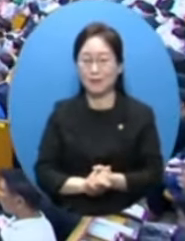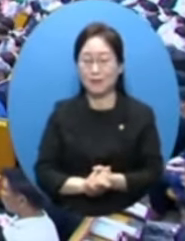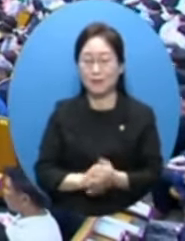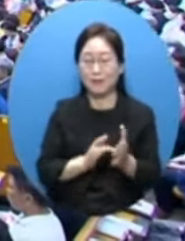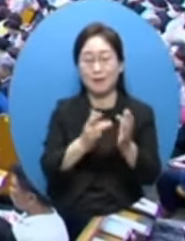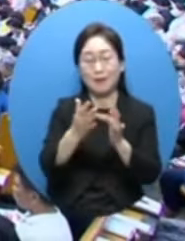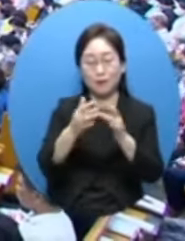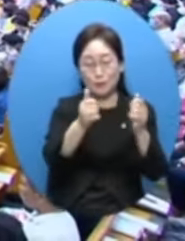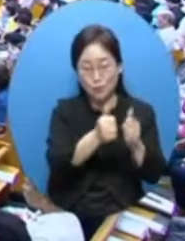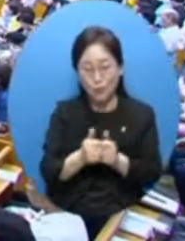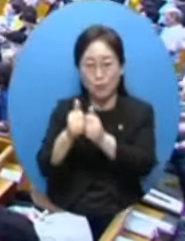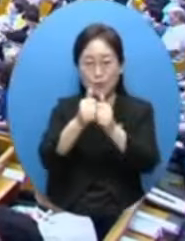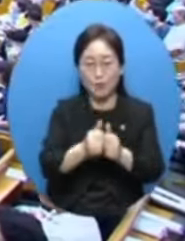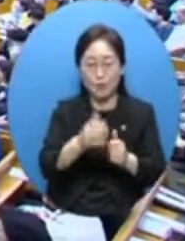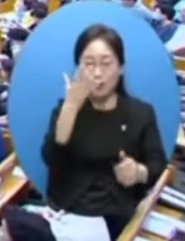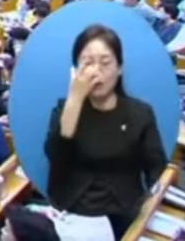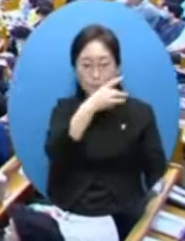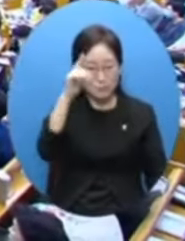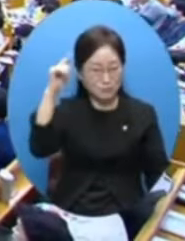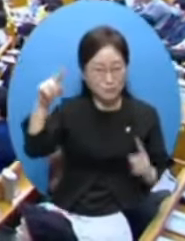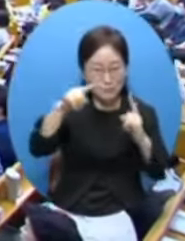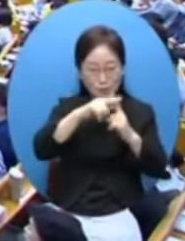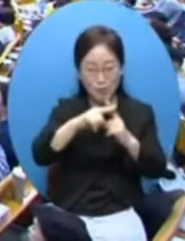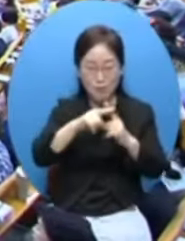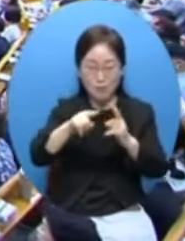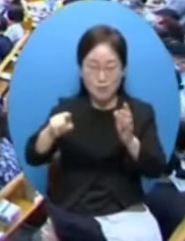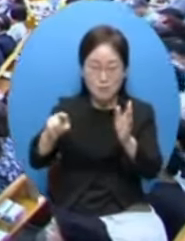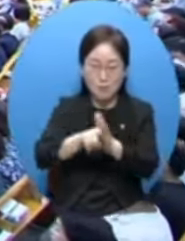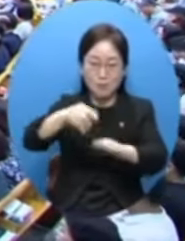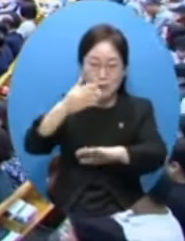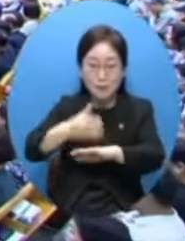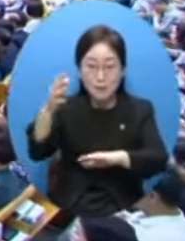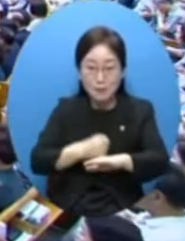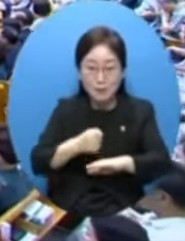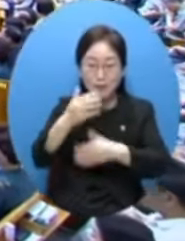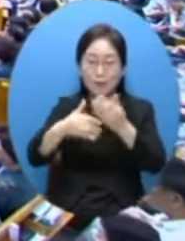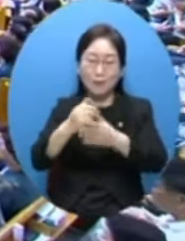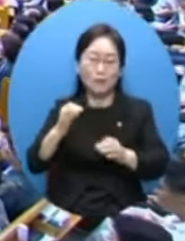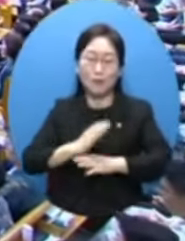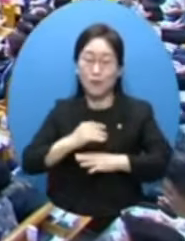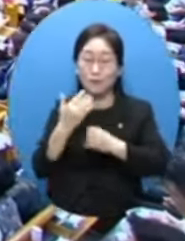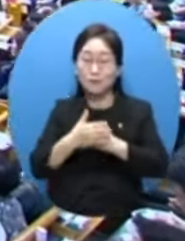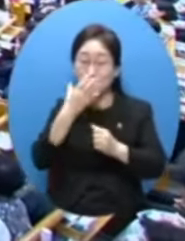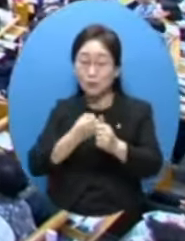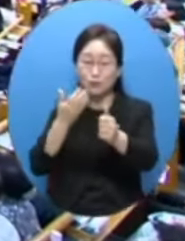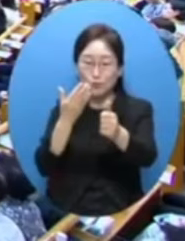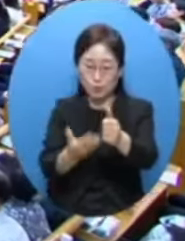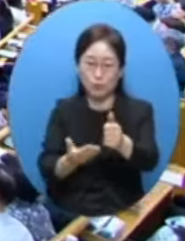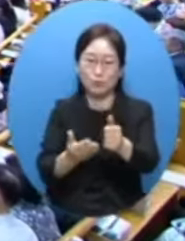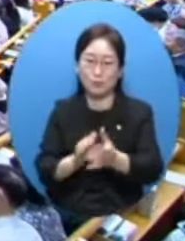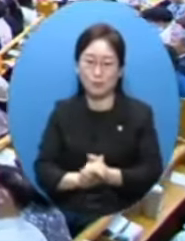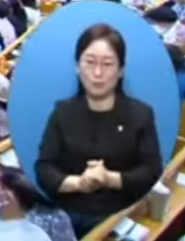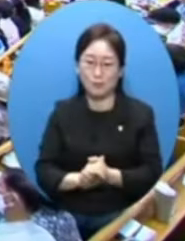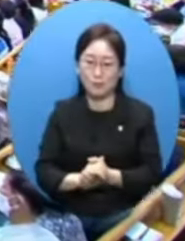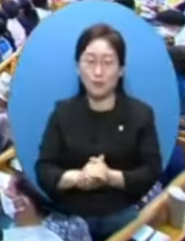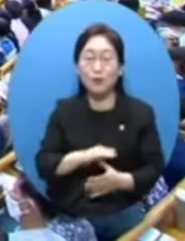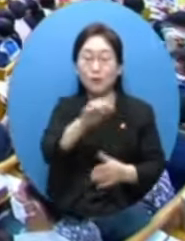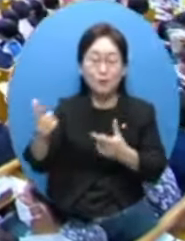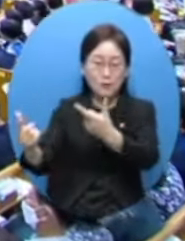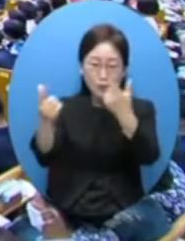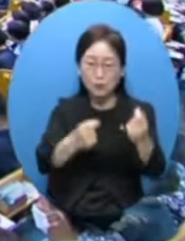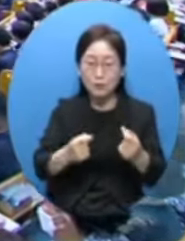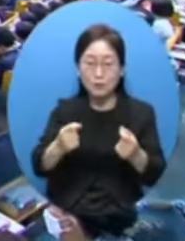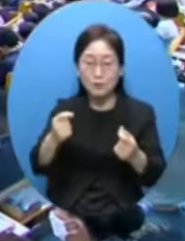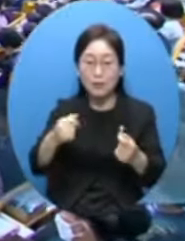예수님과 동행하며 우리가 절대 긍정, 절대 감사로 살아가면 하나님이 우리에게 놀라운 은혜와 축복을 부어주시는 것입니다. 우리 모두가 가야